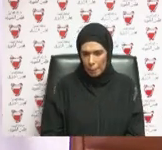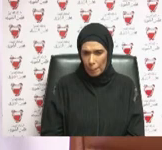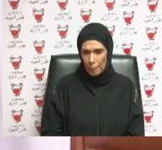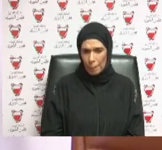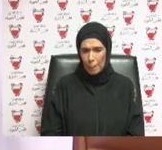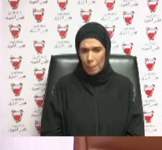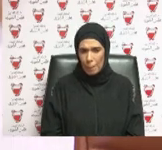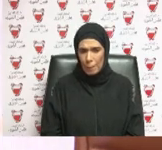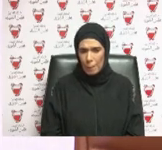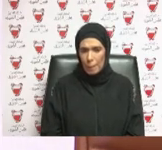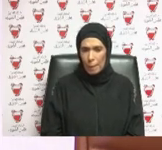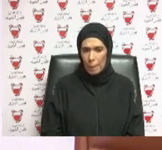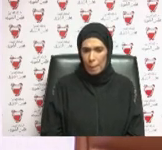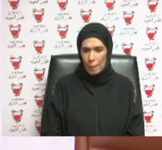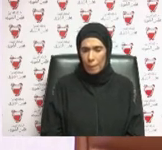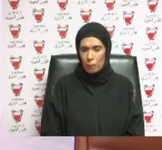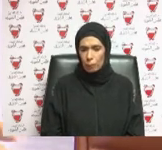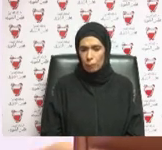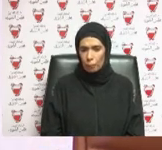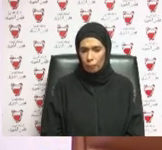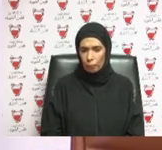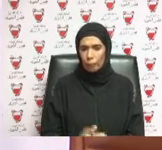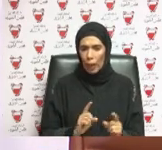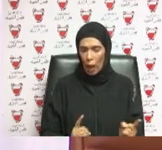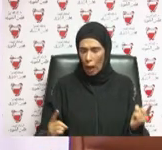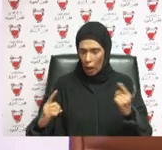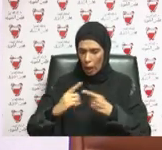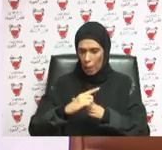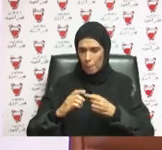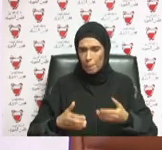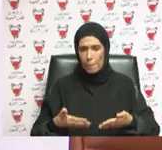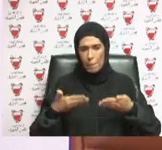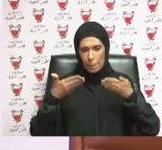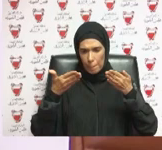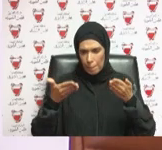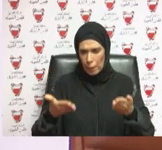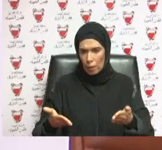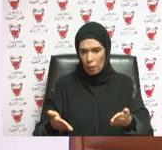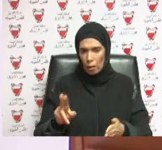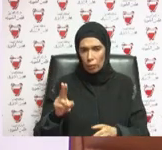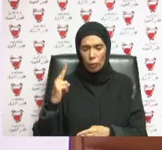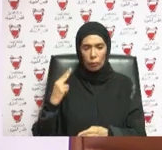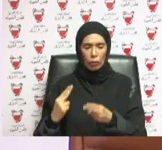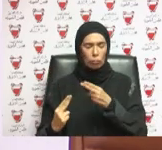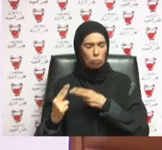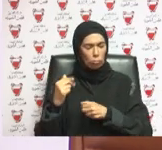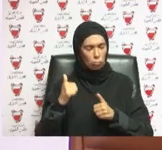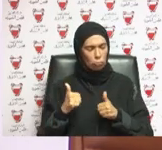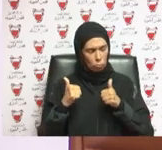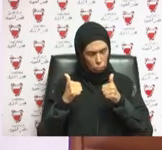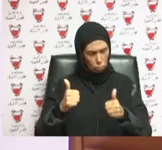سلمان بن حمد إن شاء الله إنه يكون فعلا الخلف اللي إحنا نطمح فيه، إنه يصنع تاريخه في صناعة إن شاء